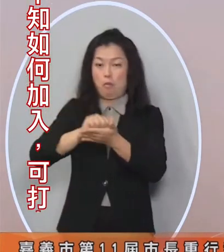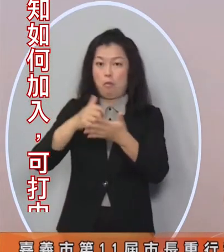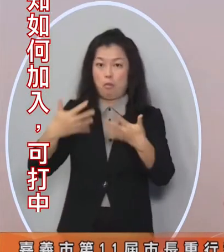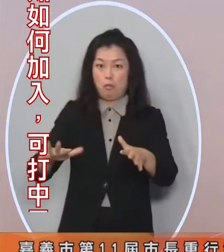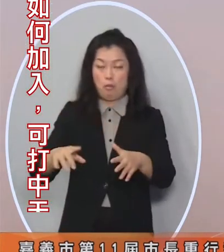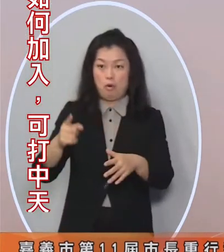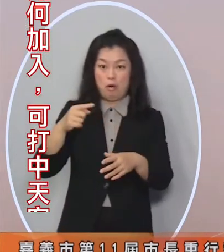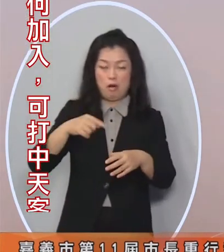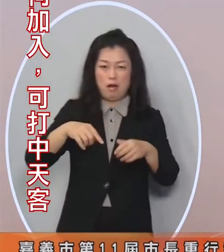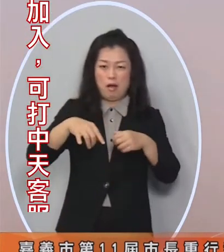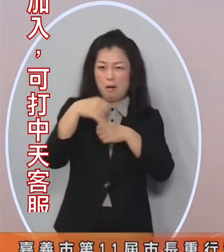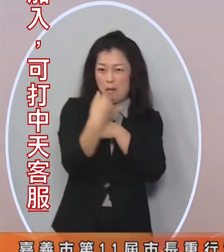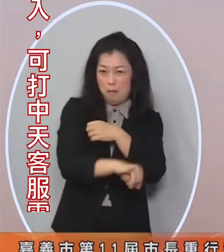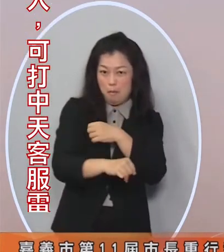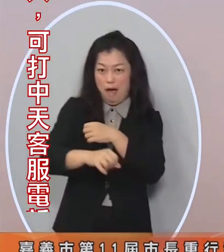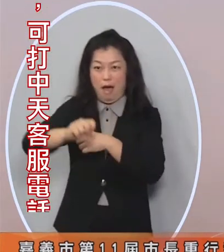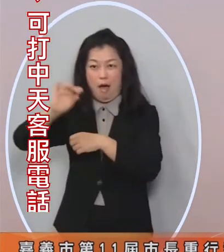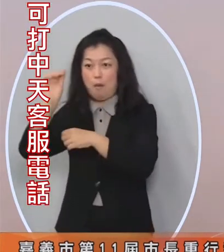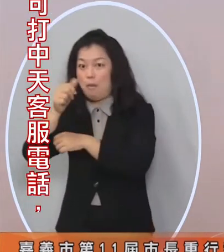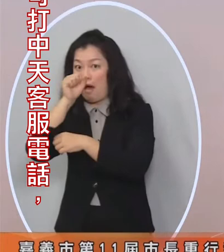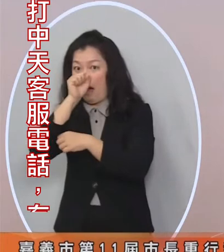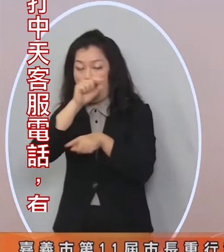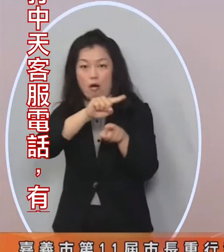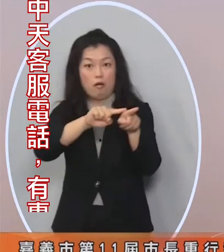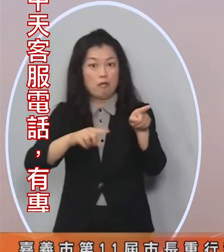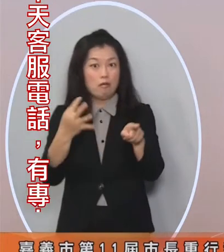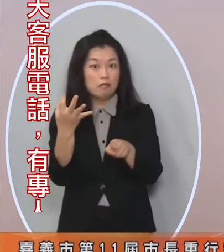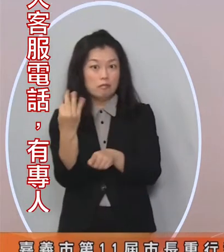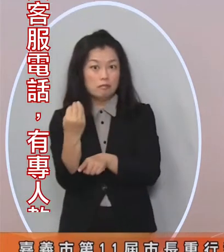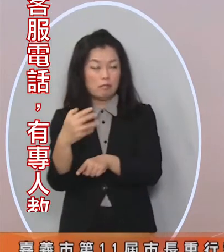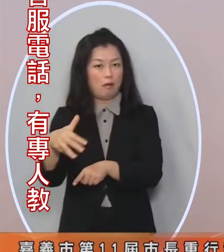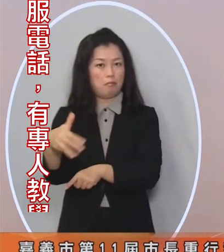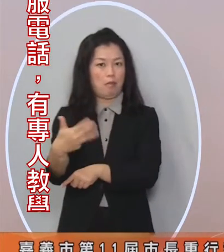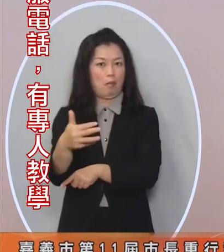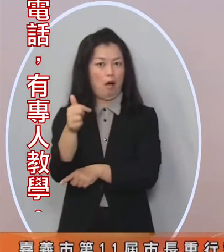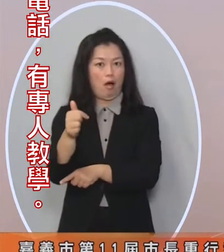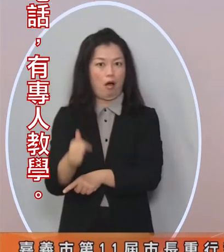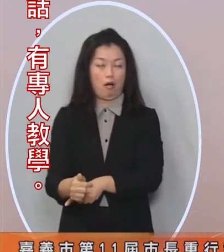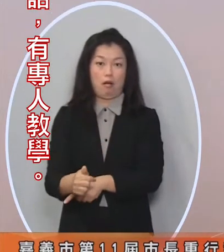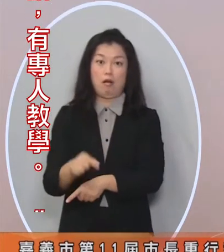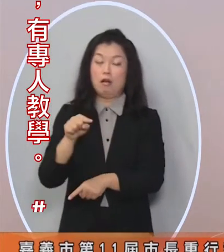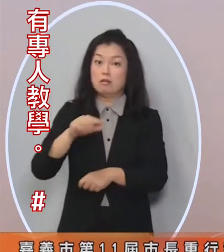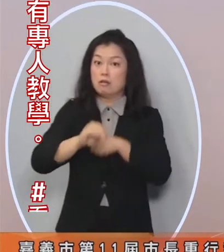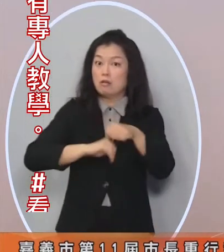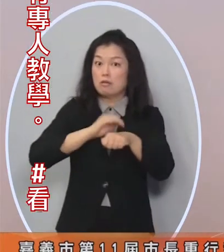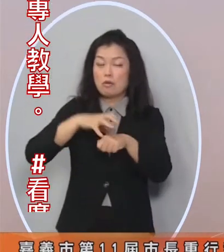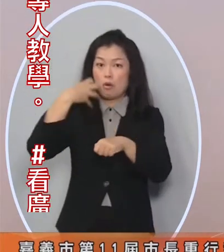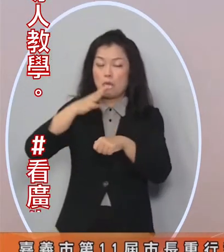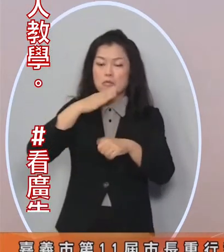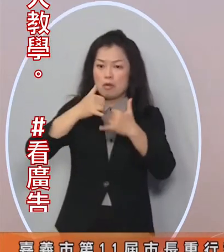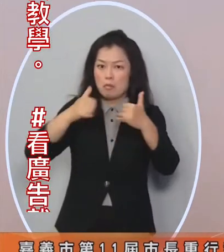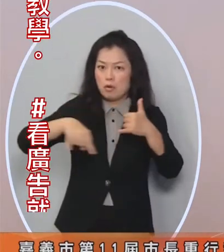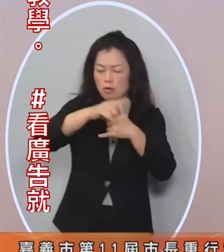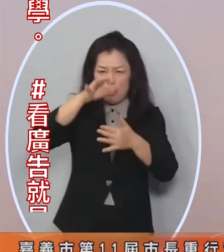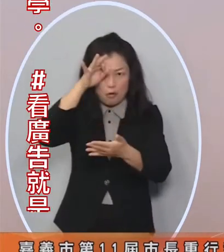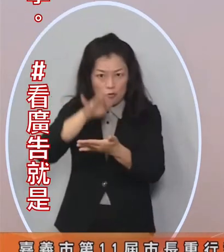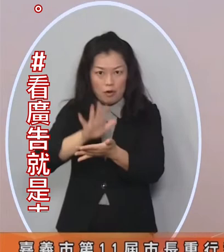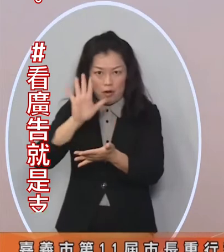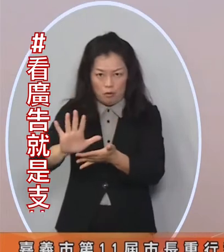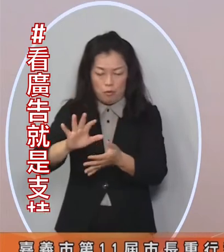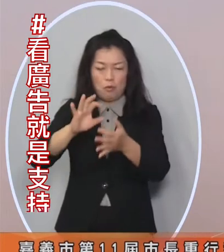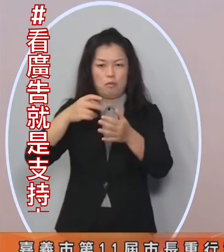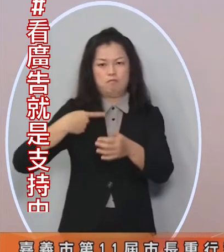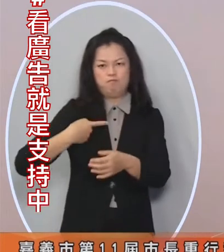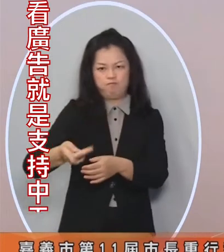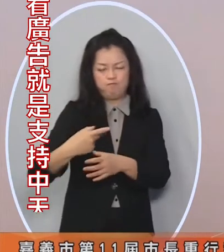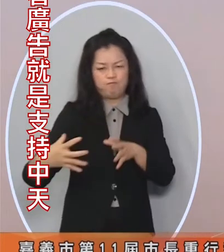差了差不多800亿。所以这些成果拢是咱的雄心，看到咱的危机，大家人做伙来打拼。